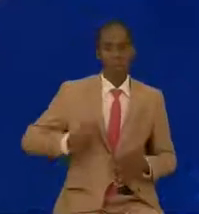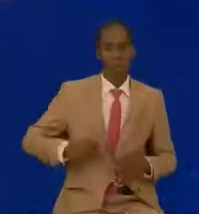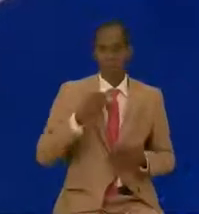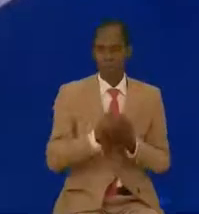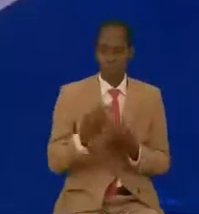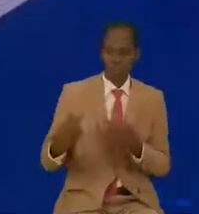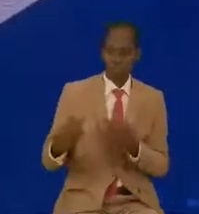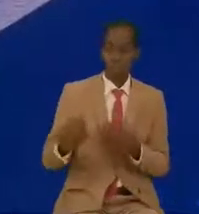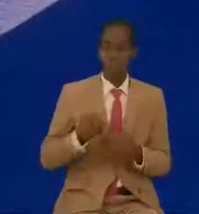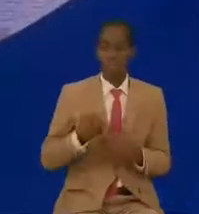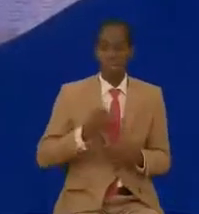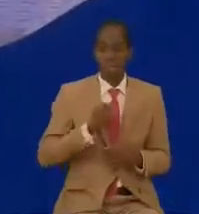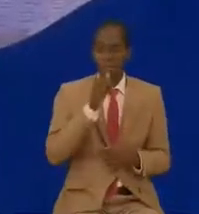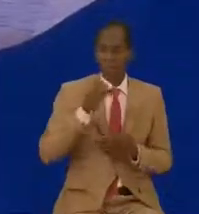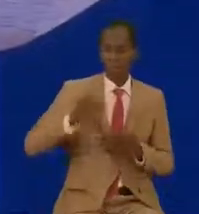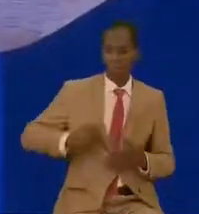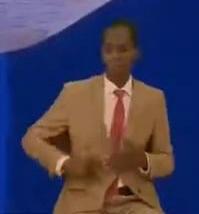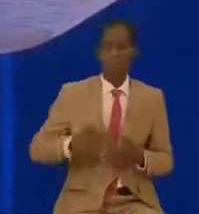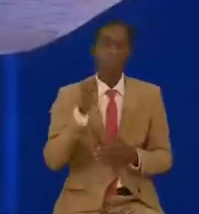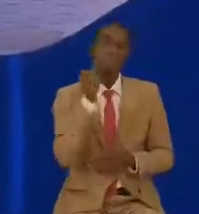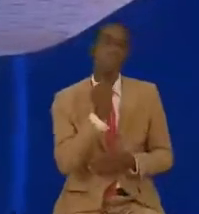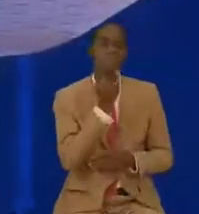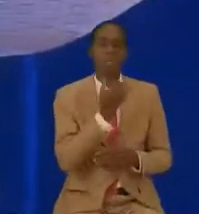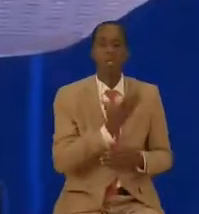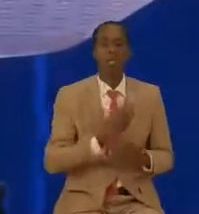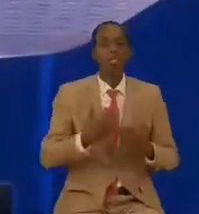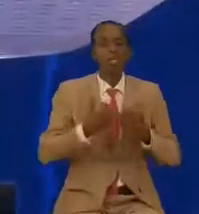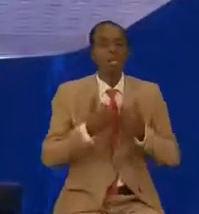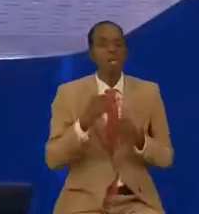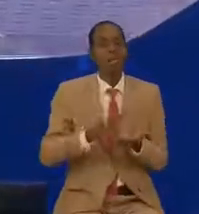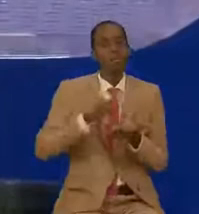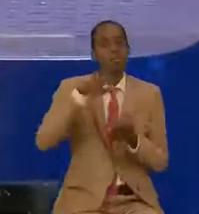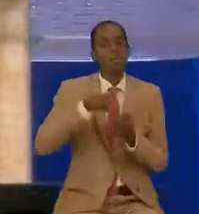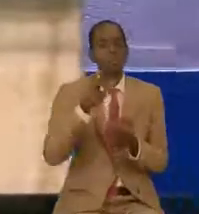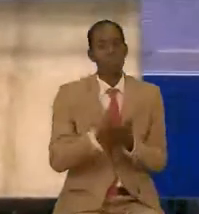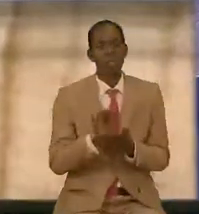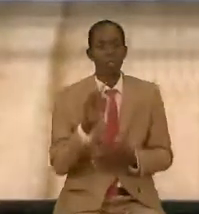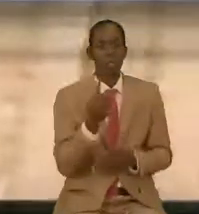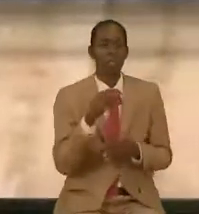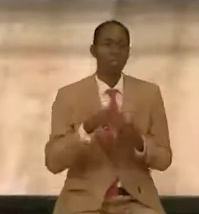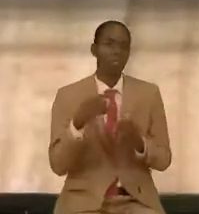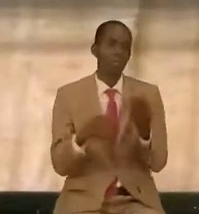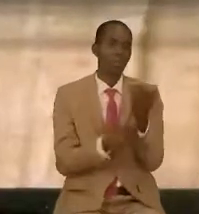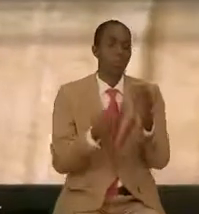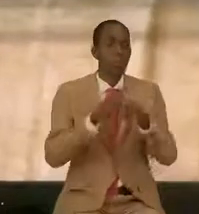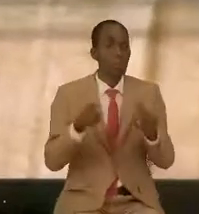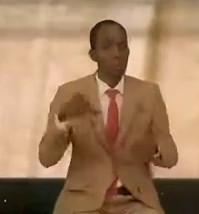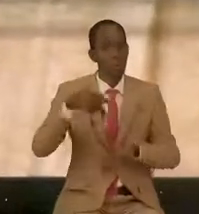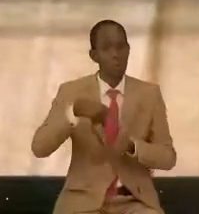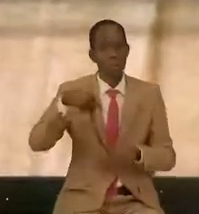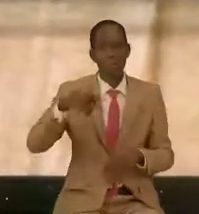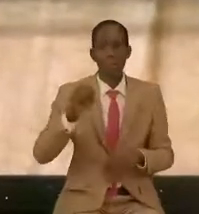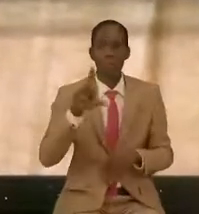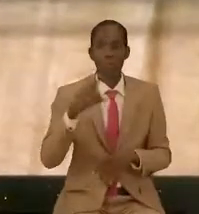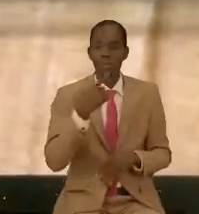circoncision, disant que je suis un Israélite circoncis. Et ils se glorifient de cela dans la chair. Mais l'apôtre Paul a dit que je